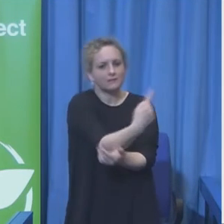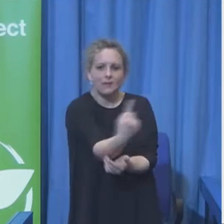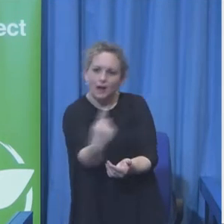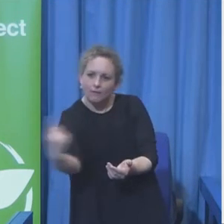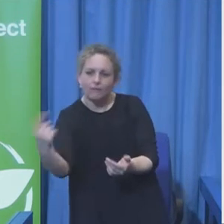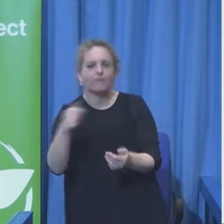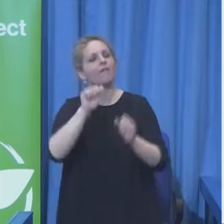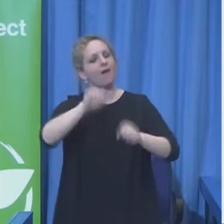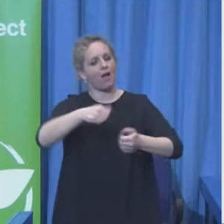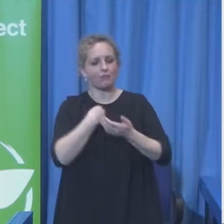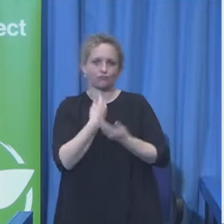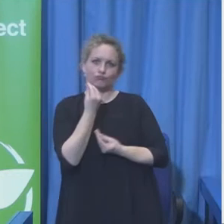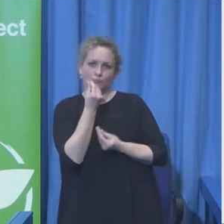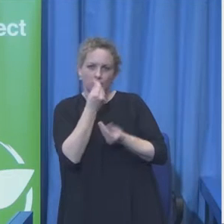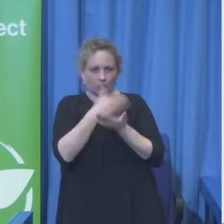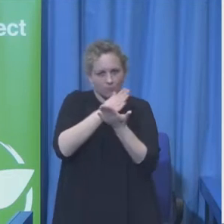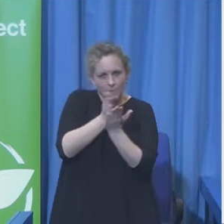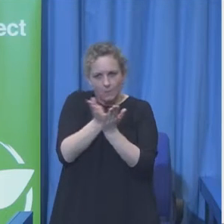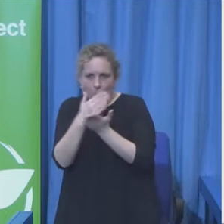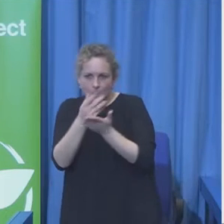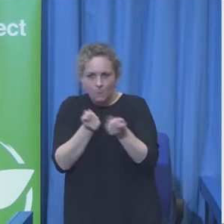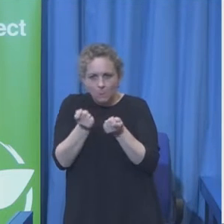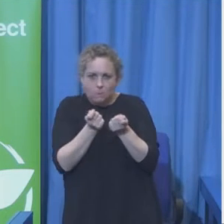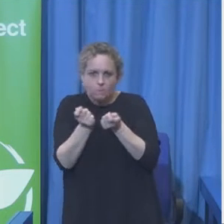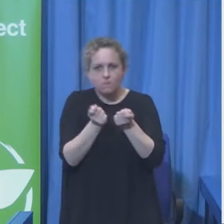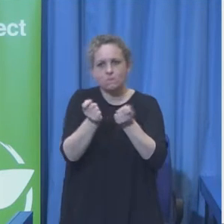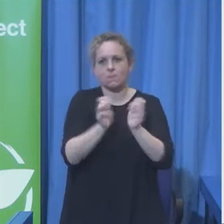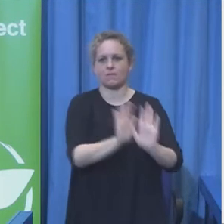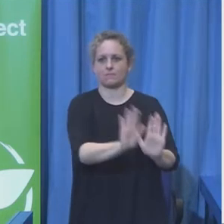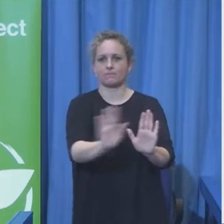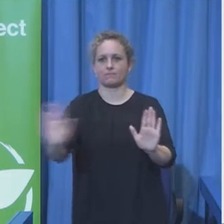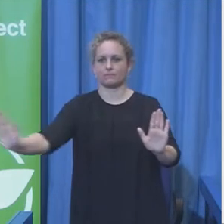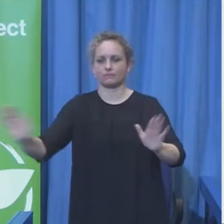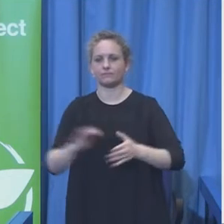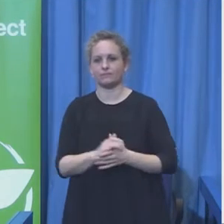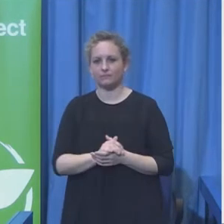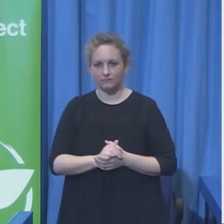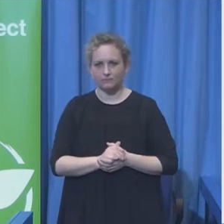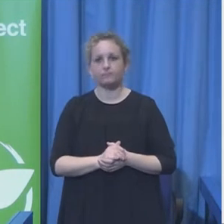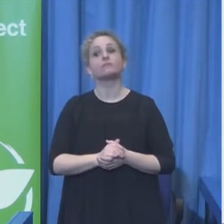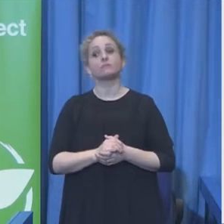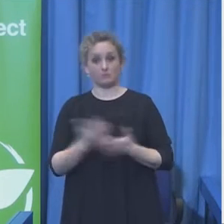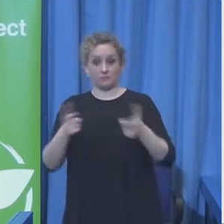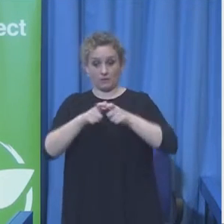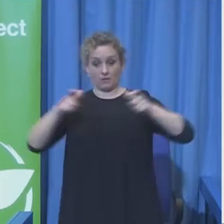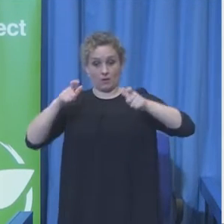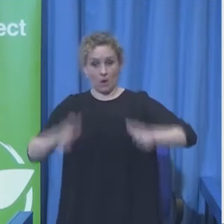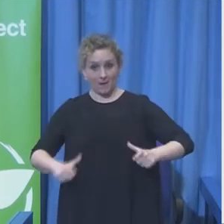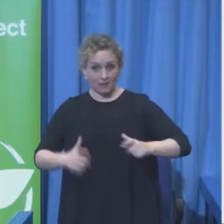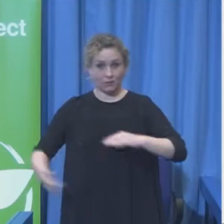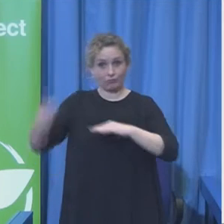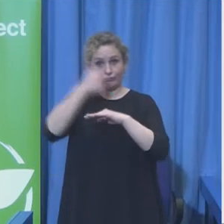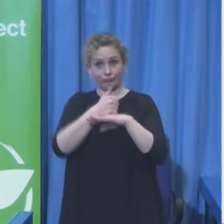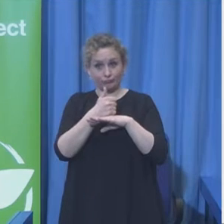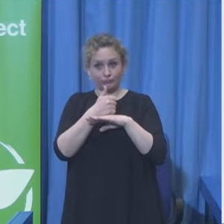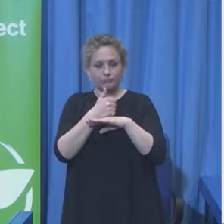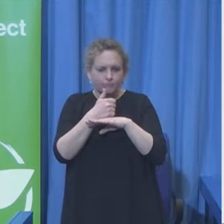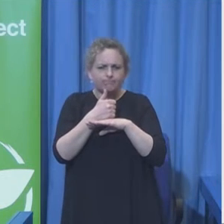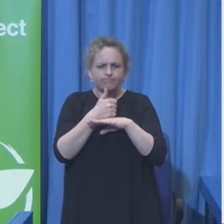Create a system of support for employers, so that employing persons with disabilities is not only linked with